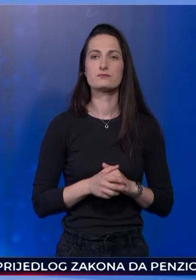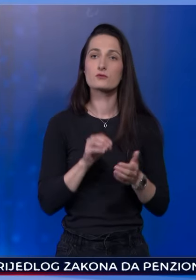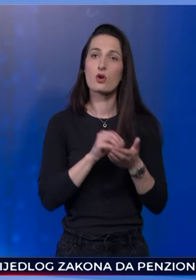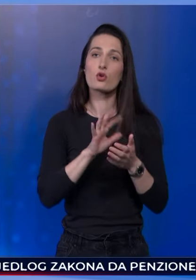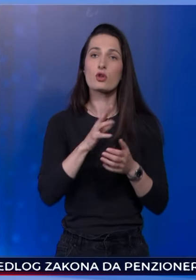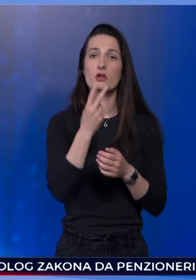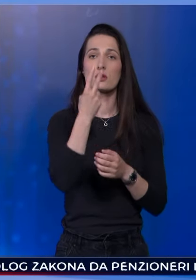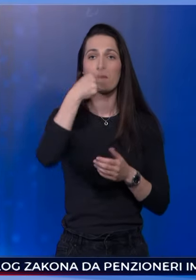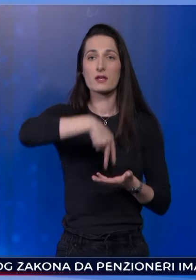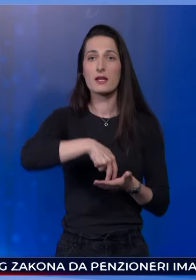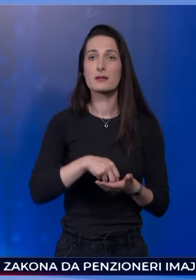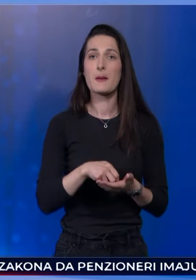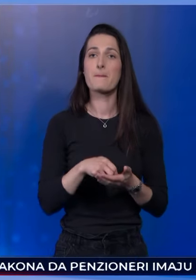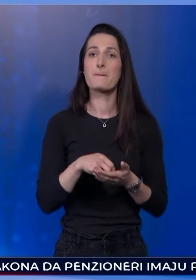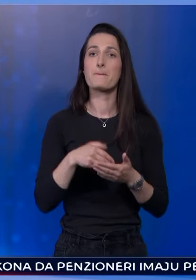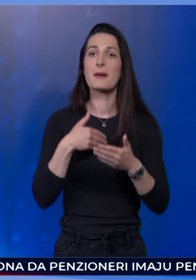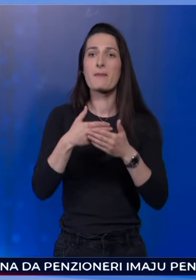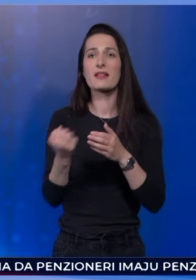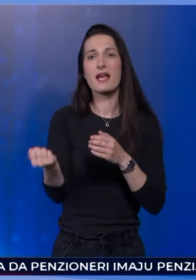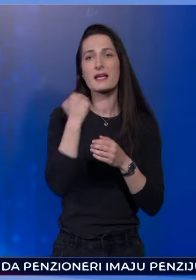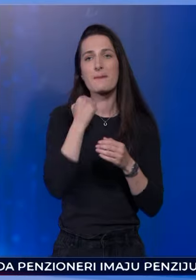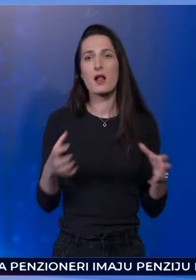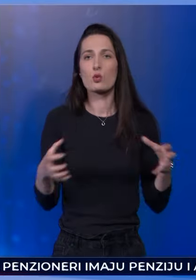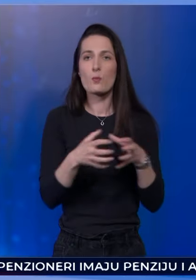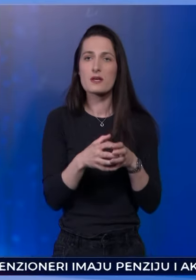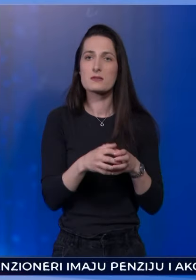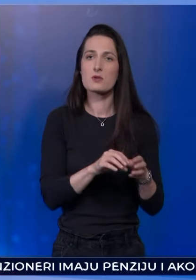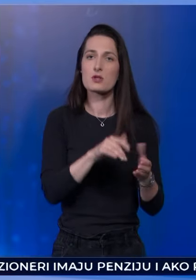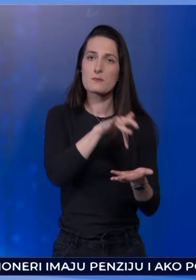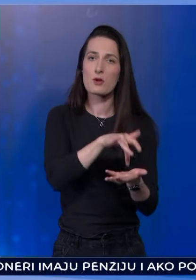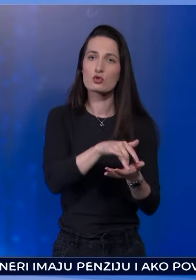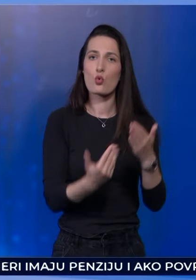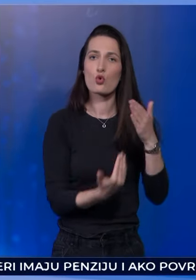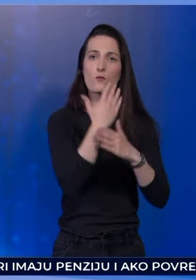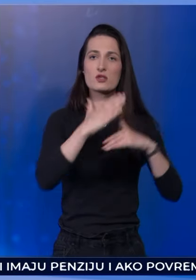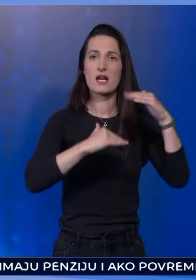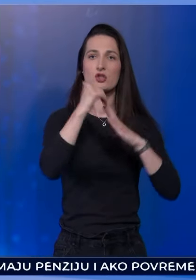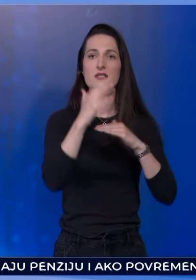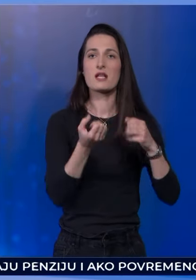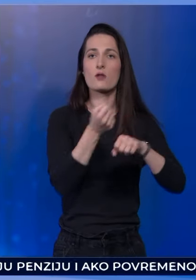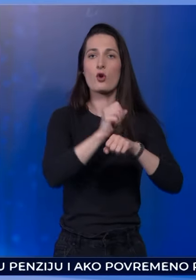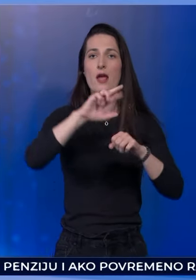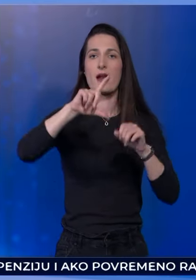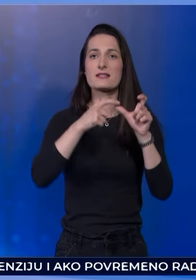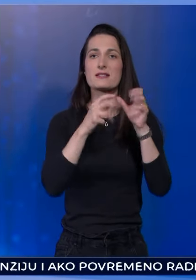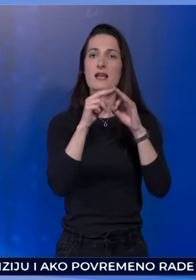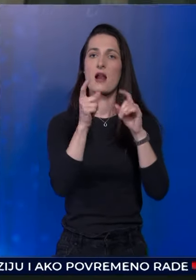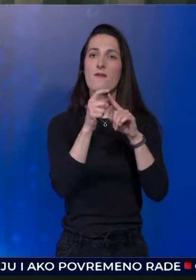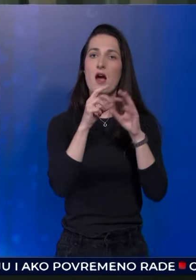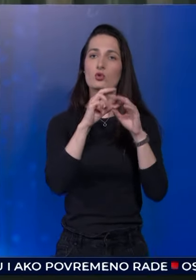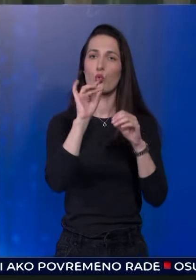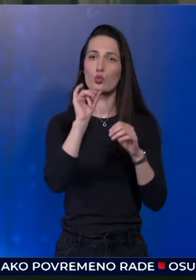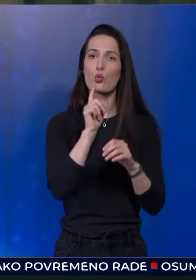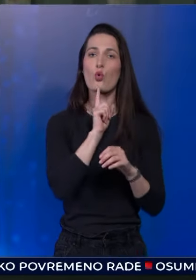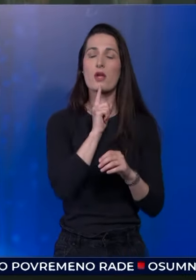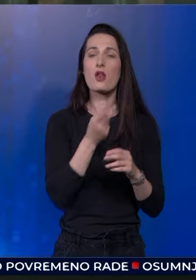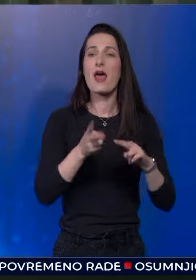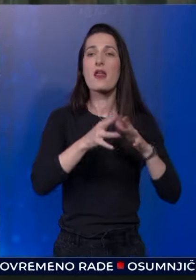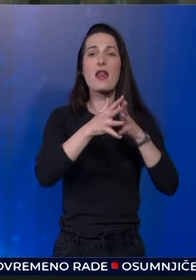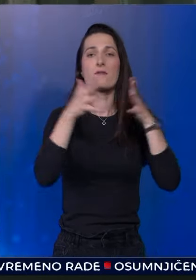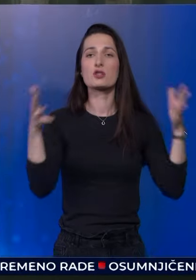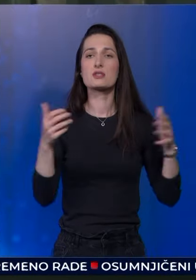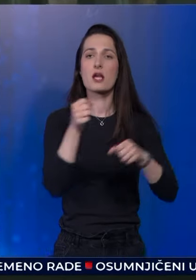Još oko 2000 pripadnika kriminalnih grupa smješteno je u novoizgrađeni zatvor u El Salvadoru, koji je